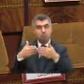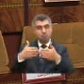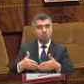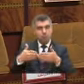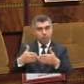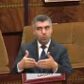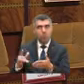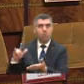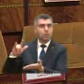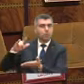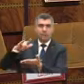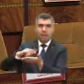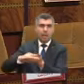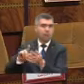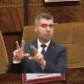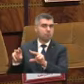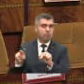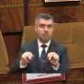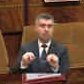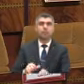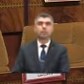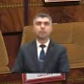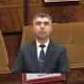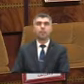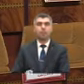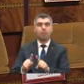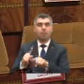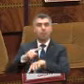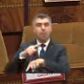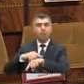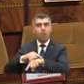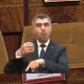طريق الطائرات في الفتره اللي كانت فيها